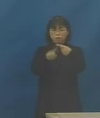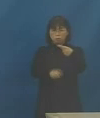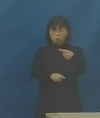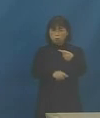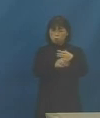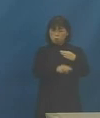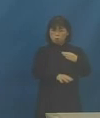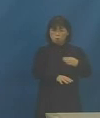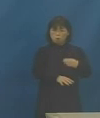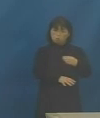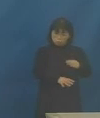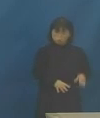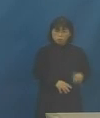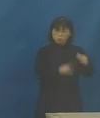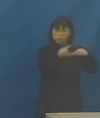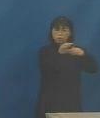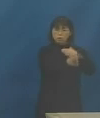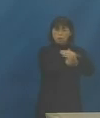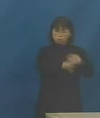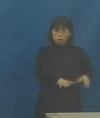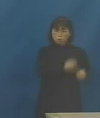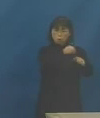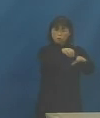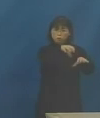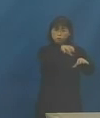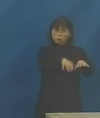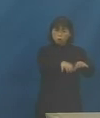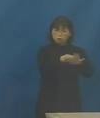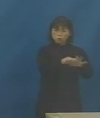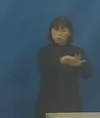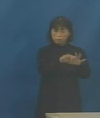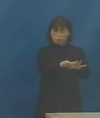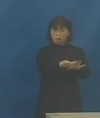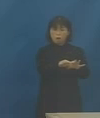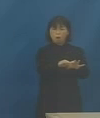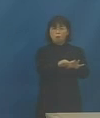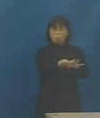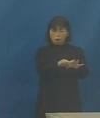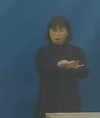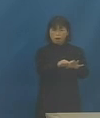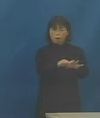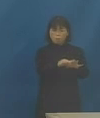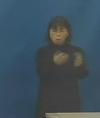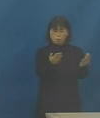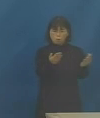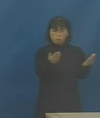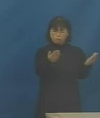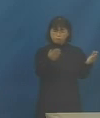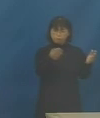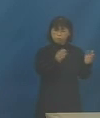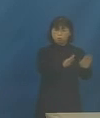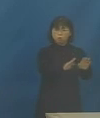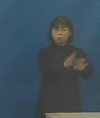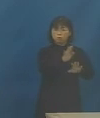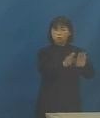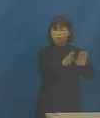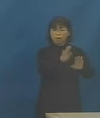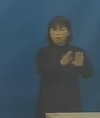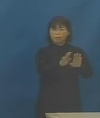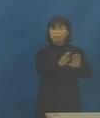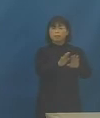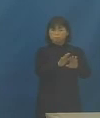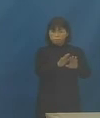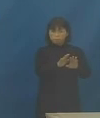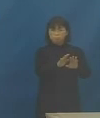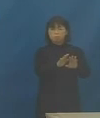総合事務所の一部の事務所については大幅にいわば半ば閉じる形にするともう戦時